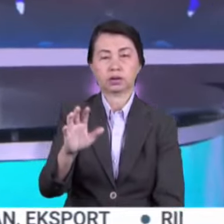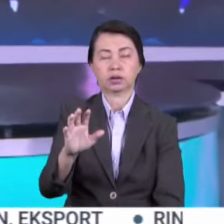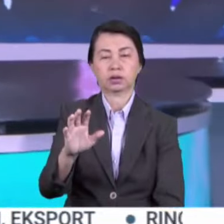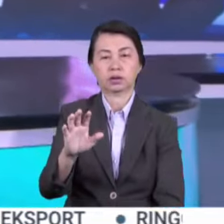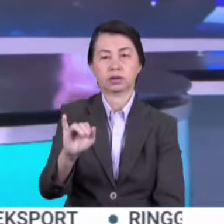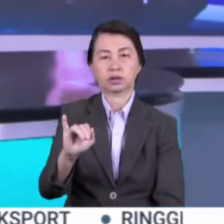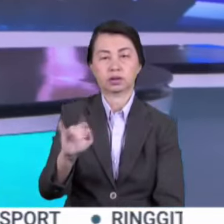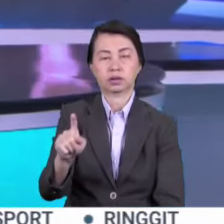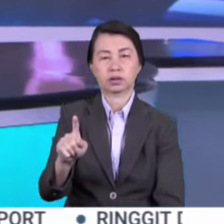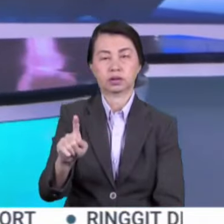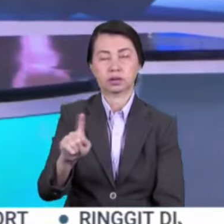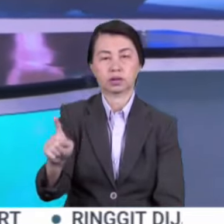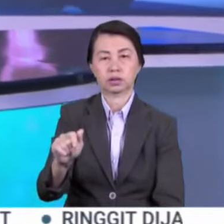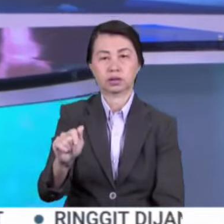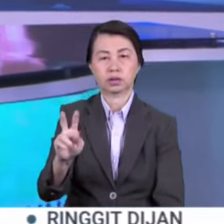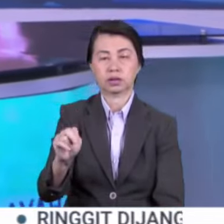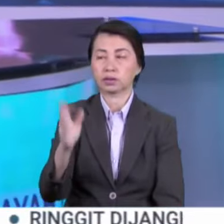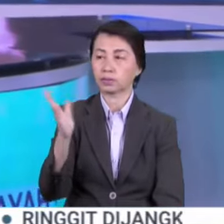Ijam, silakan.